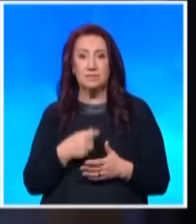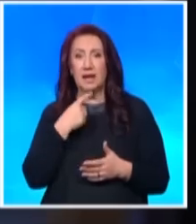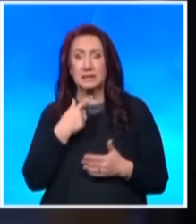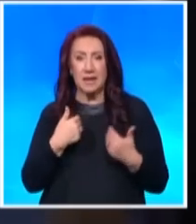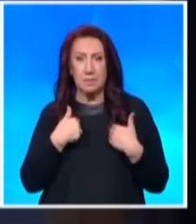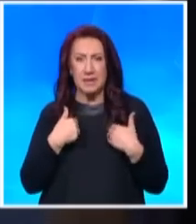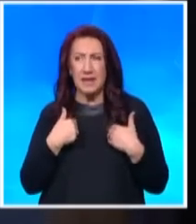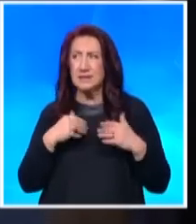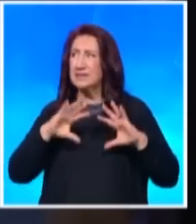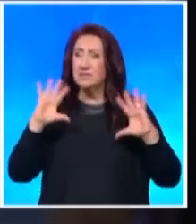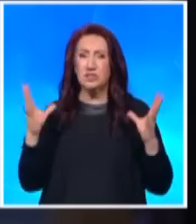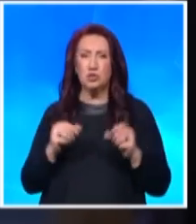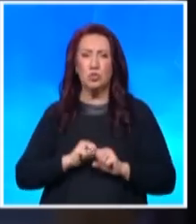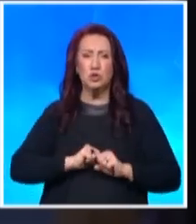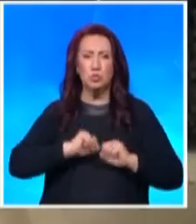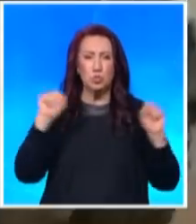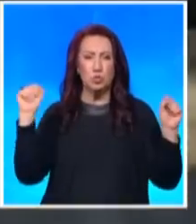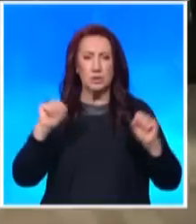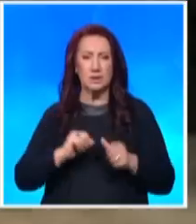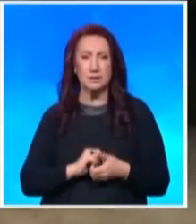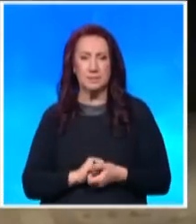избухна. Така.